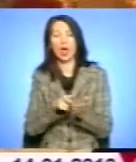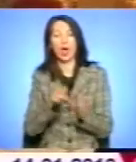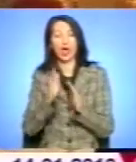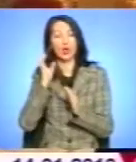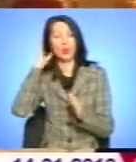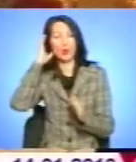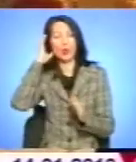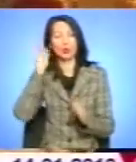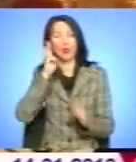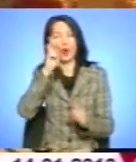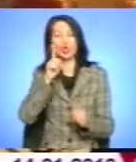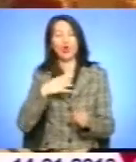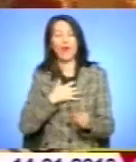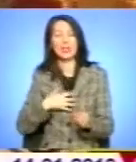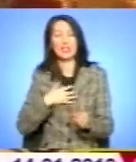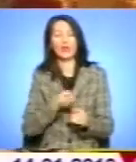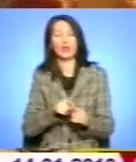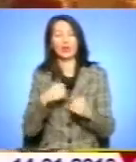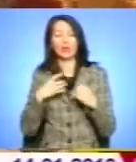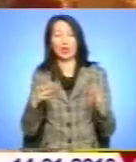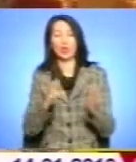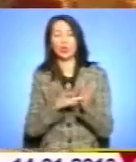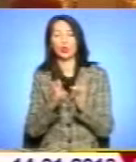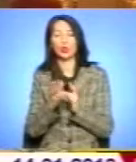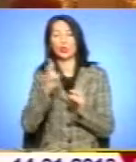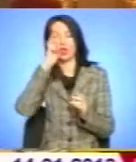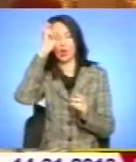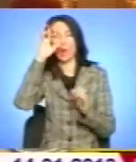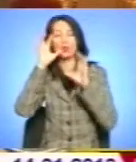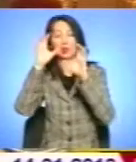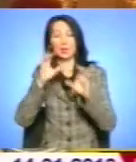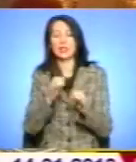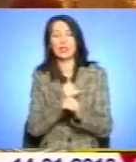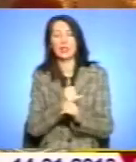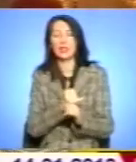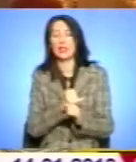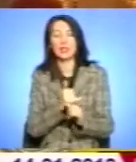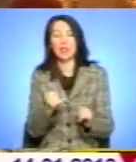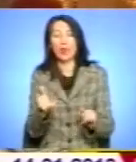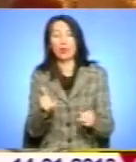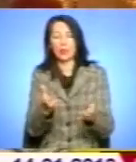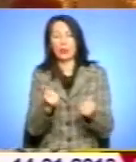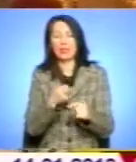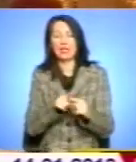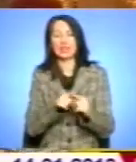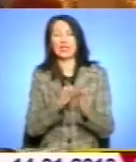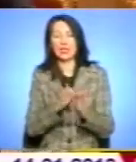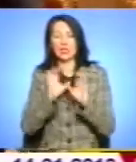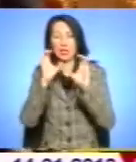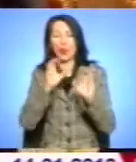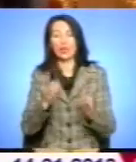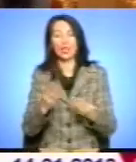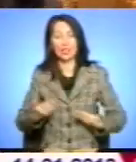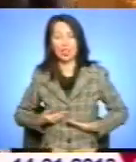важливо на цьому святі, Ісус Христос, як Бог і законодавець, не мусив приймати ті устрої життя, які панували в